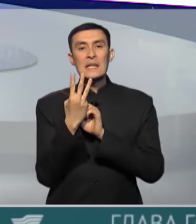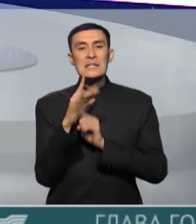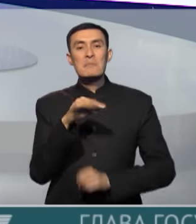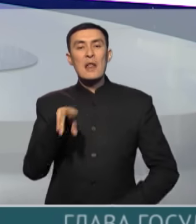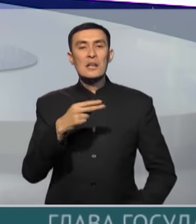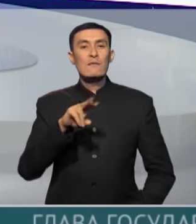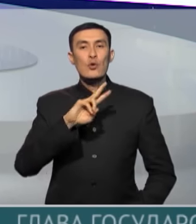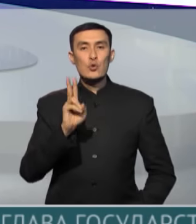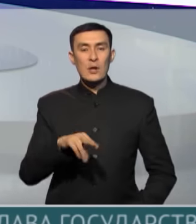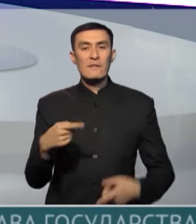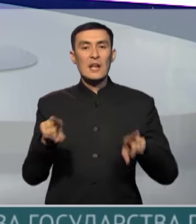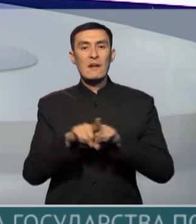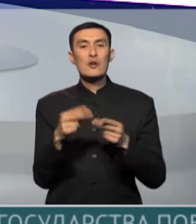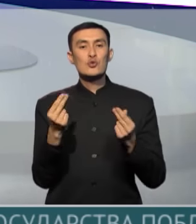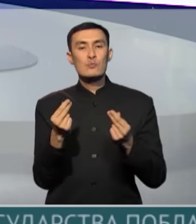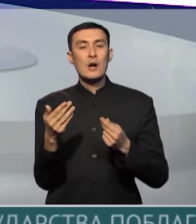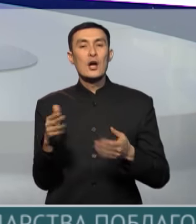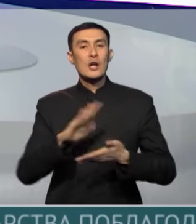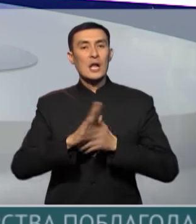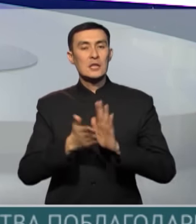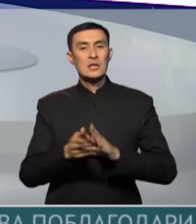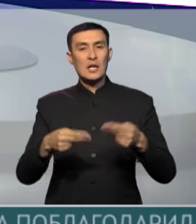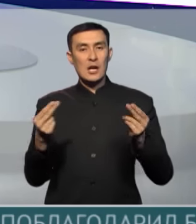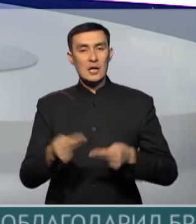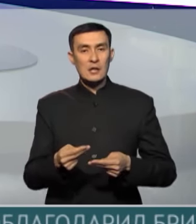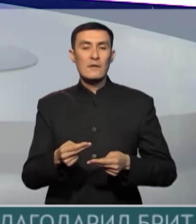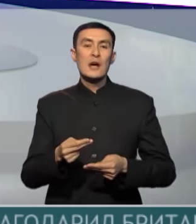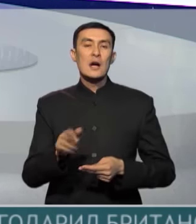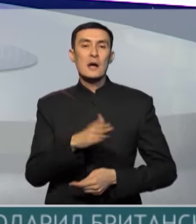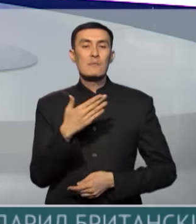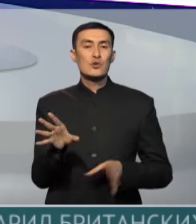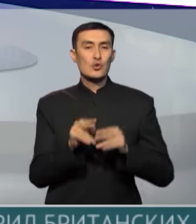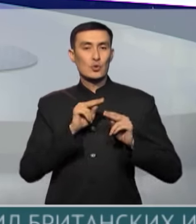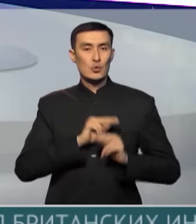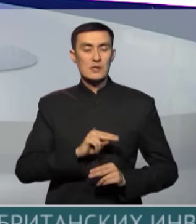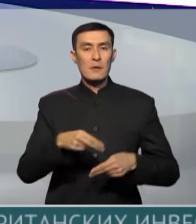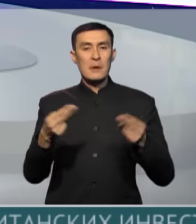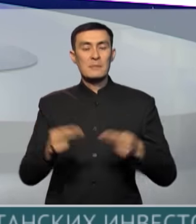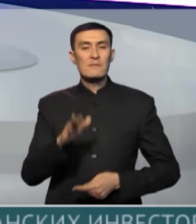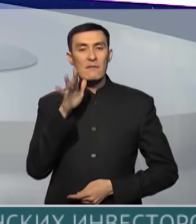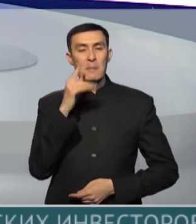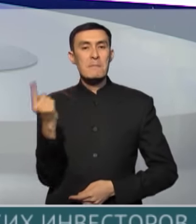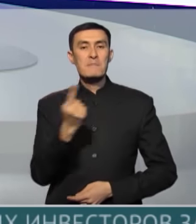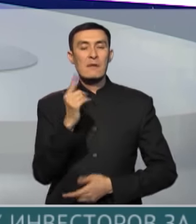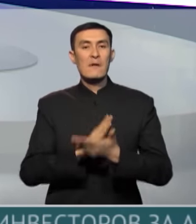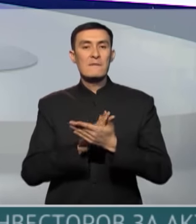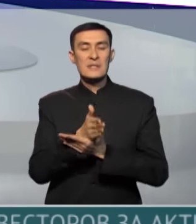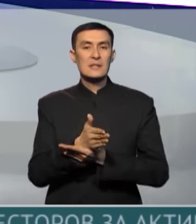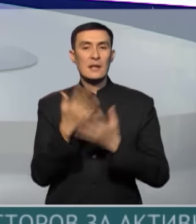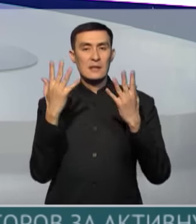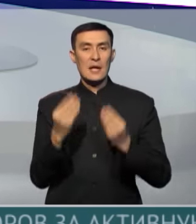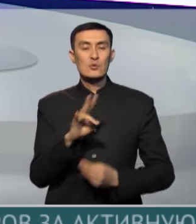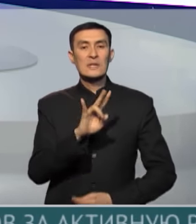13 миллиардов долларов – такова сумма двусторонних контрактов и соглашения о сотрудничестве, подписанных во время только первого дня